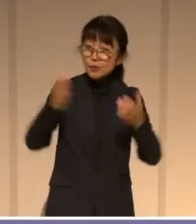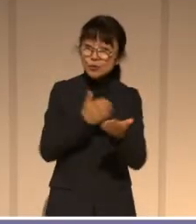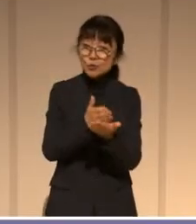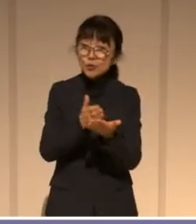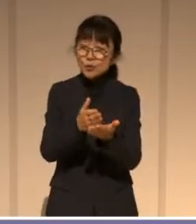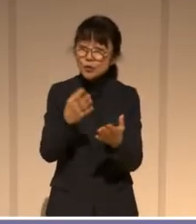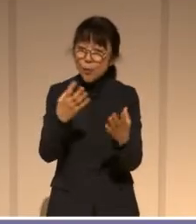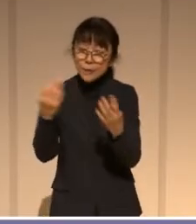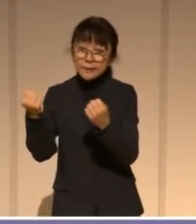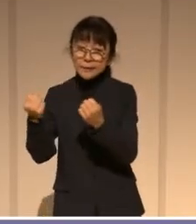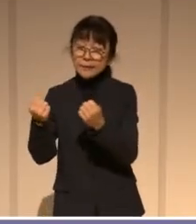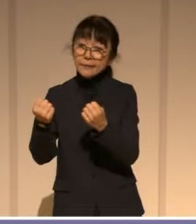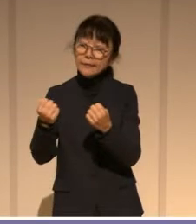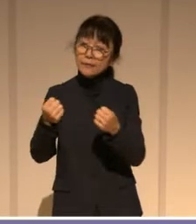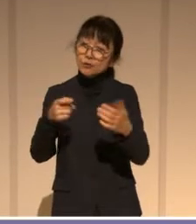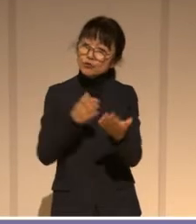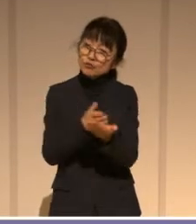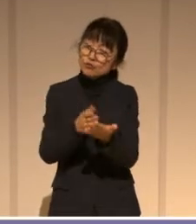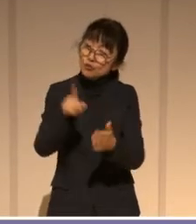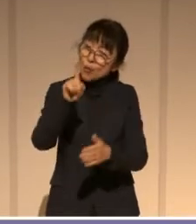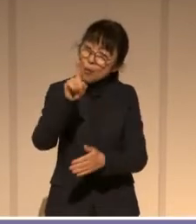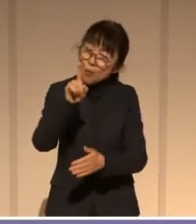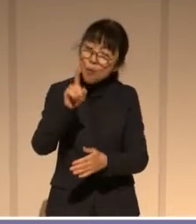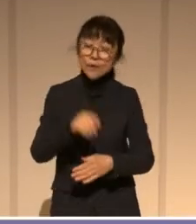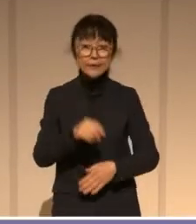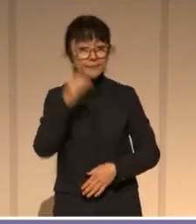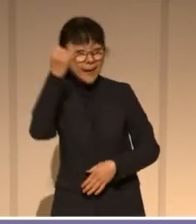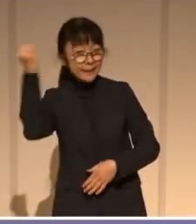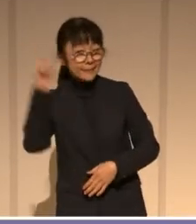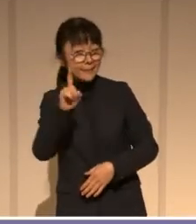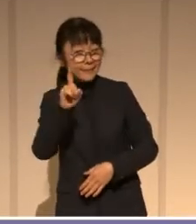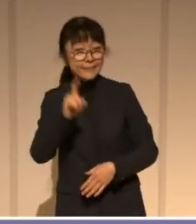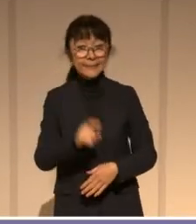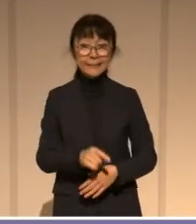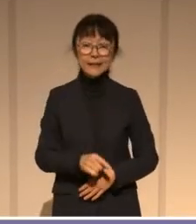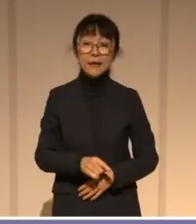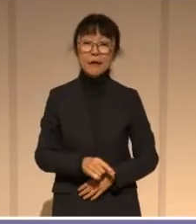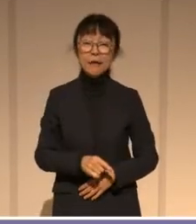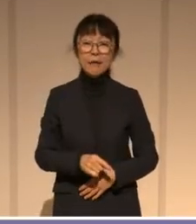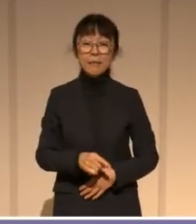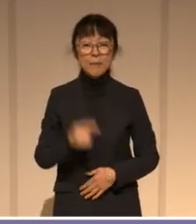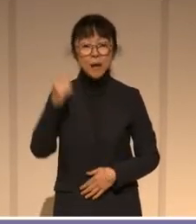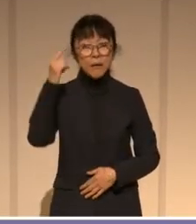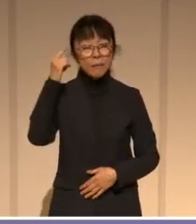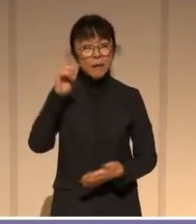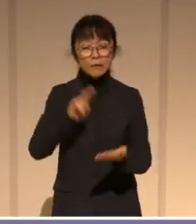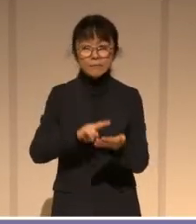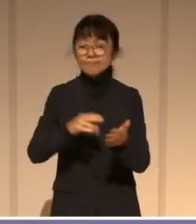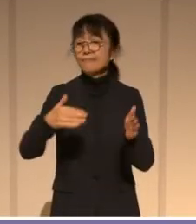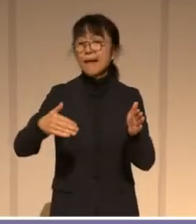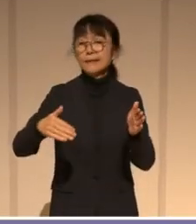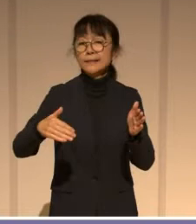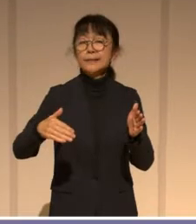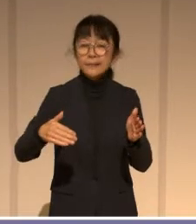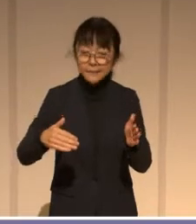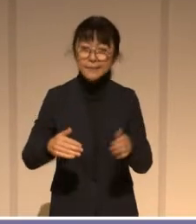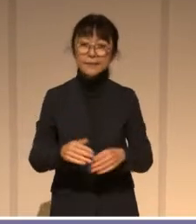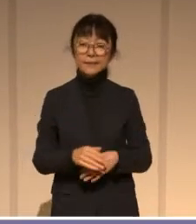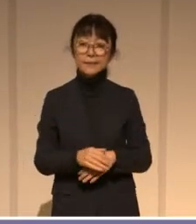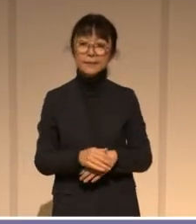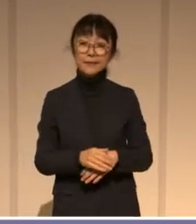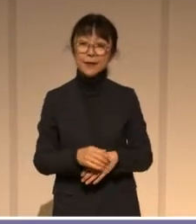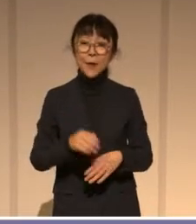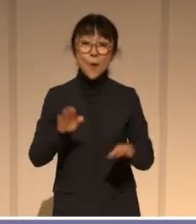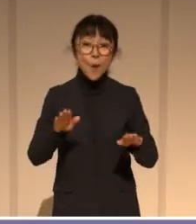ますけれどどういうものをやりたいというイメージはありますかあじんじんそこまで細かくは決まっていいなくてやっぱり